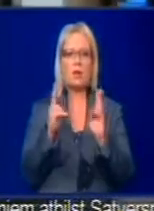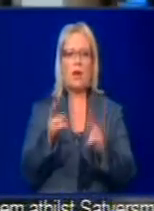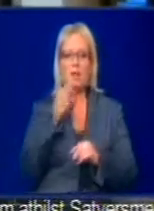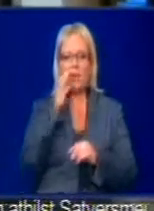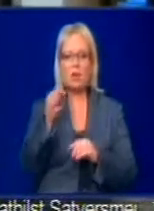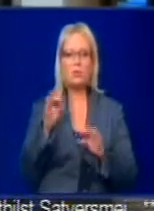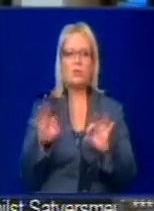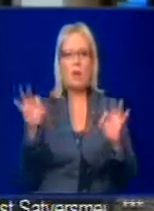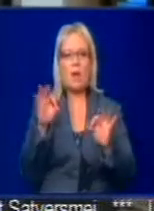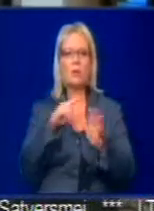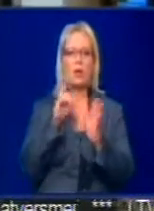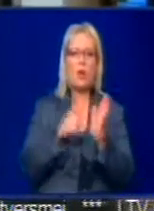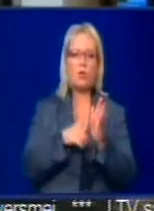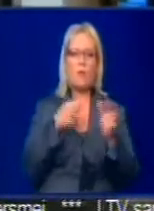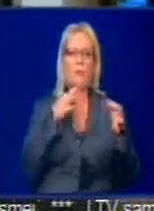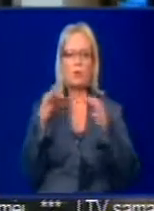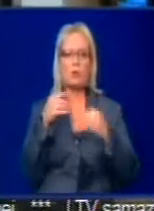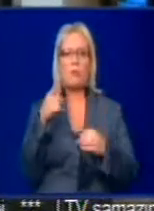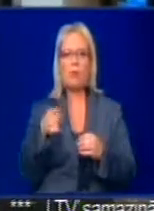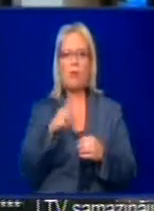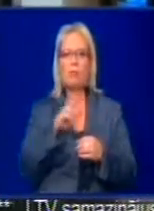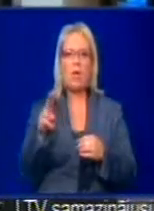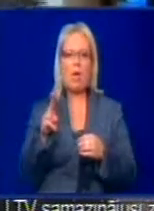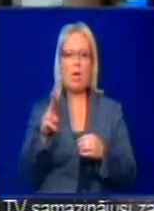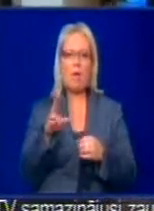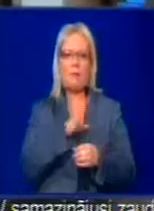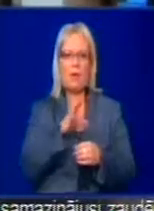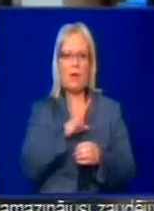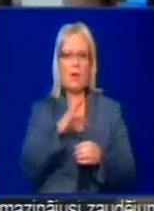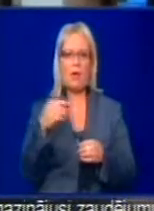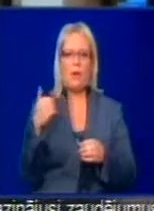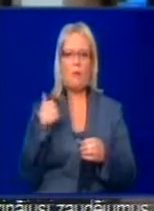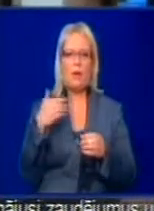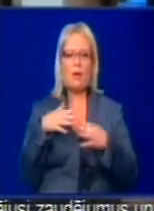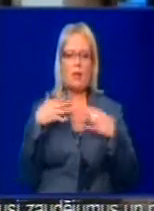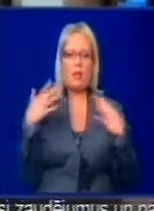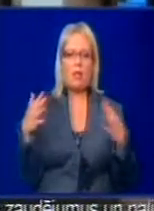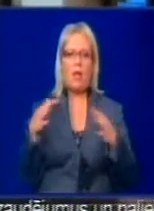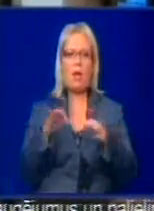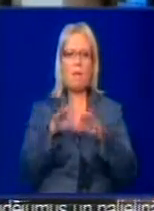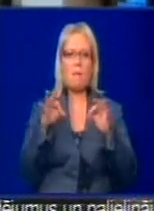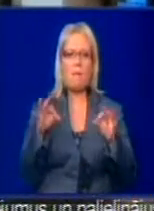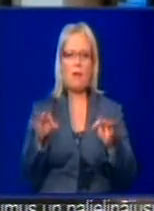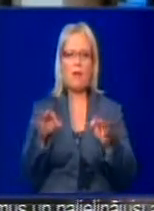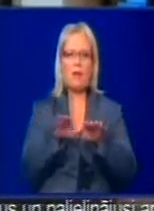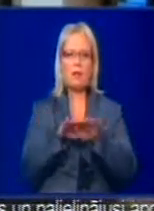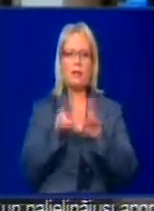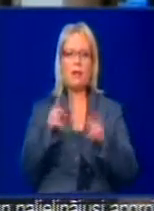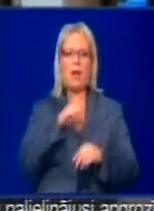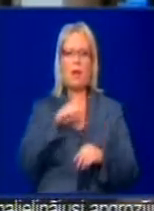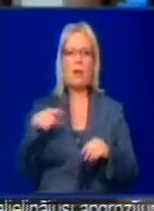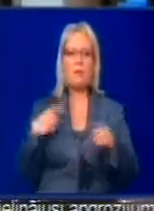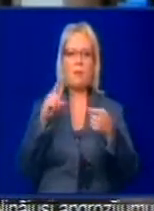kā jūs teicat, nekādi jautājumi vai diskusijas par to nerosījās. Faktiski tas mans vēstījums bija lielā mērā, ka līdzīgi kā, kad